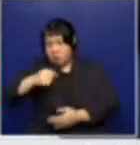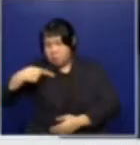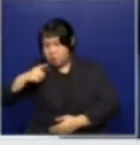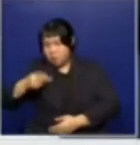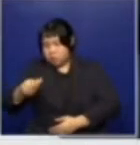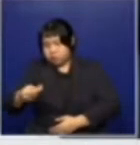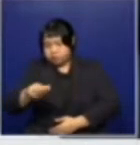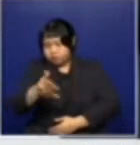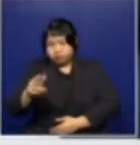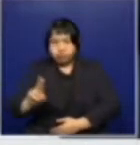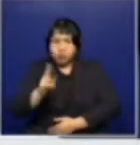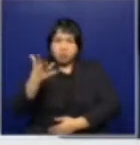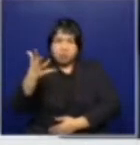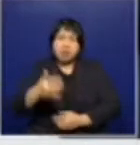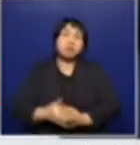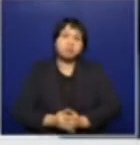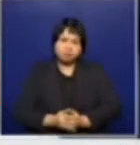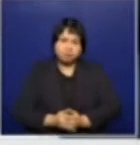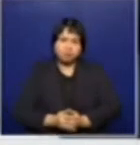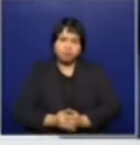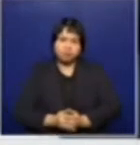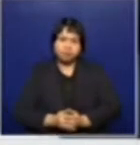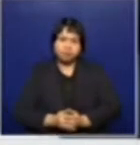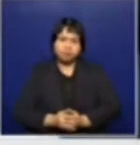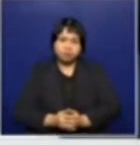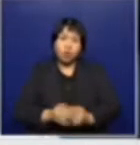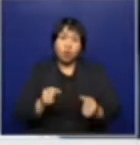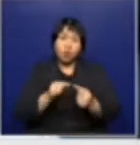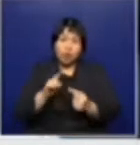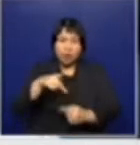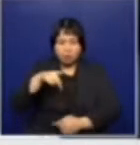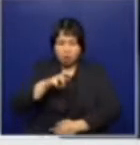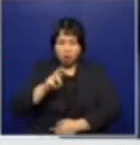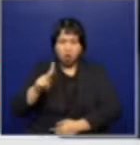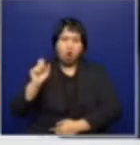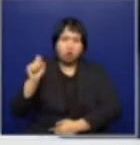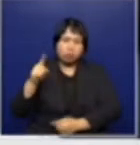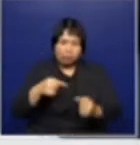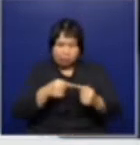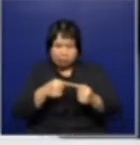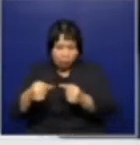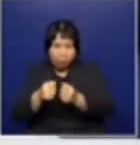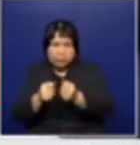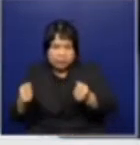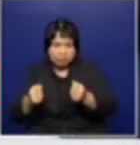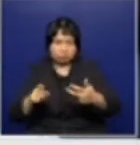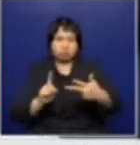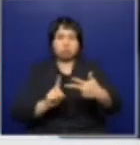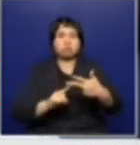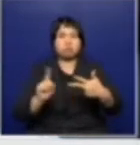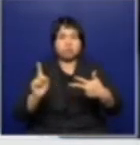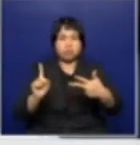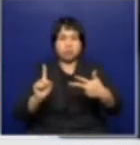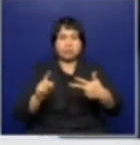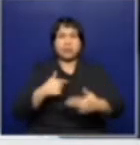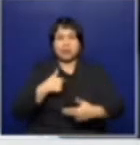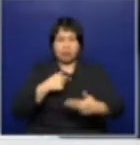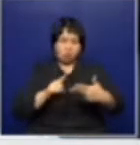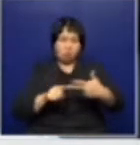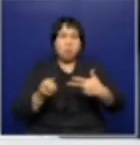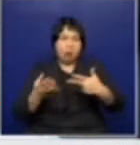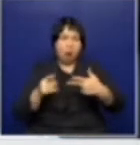พจากการต่ออายุพรกฉุกเฉินของท่านและทุกที่3ครับเรื่องนี้ผมจะใช้เวลามาก